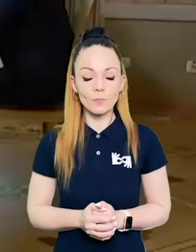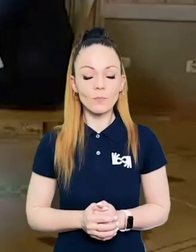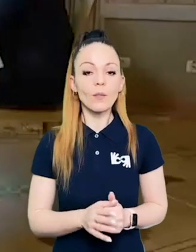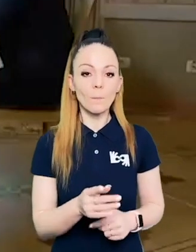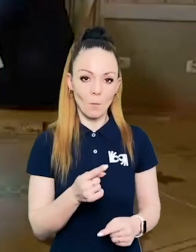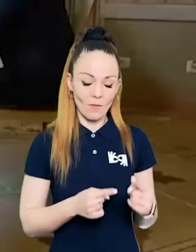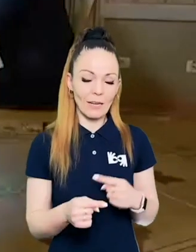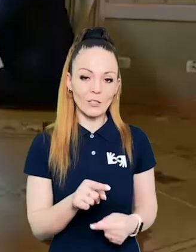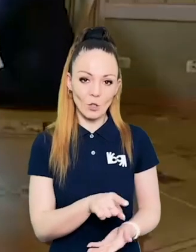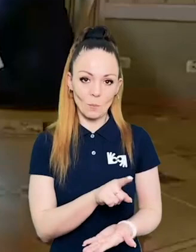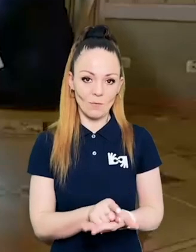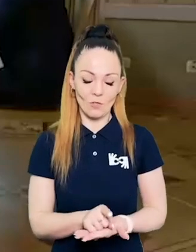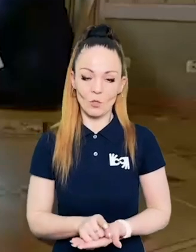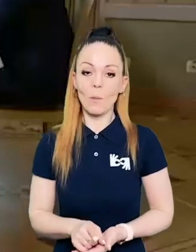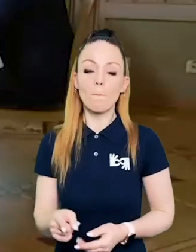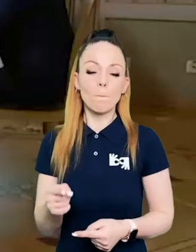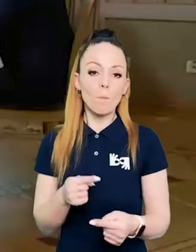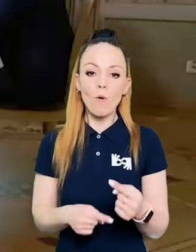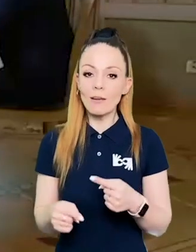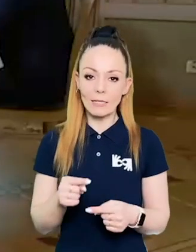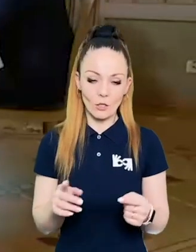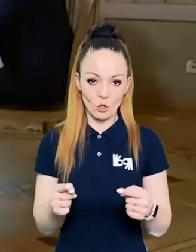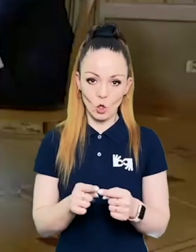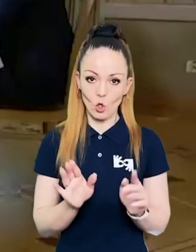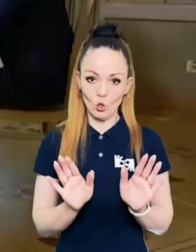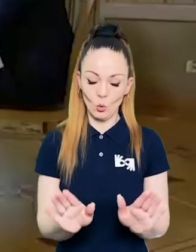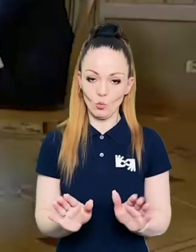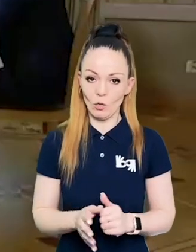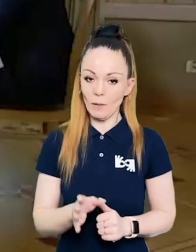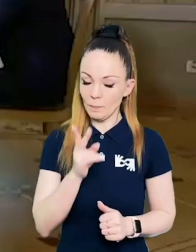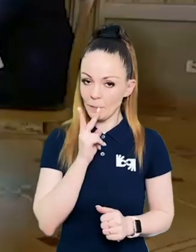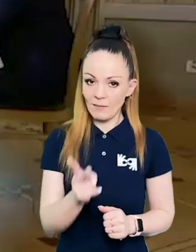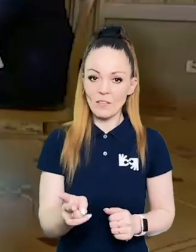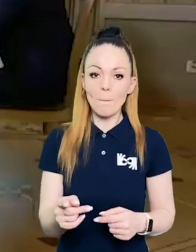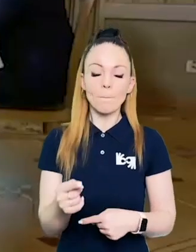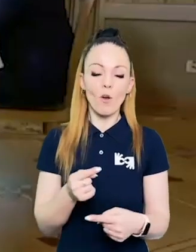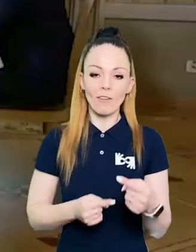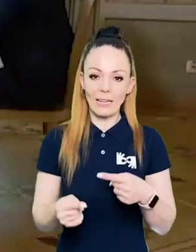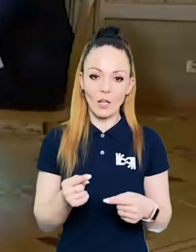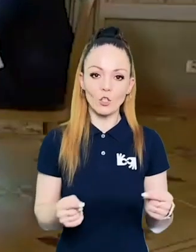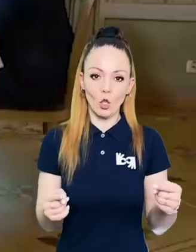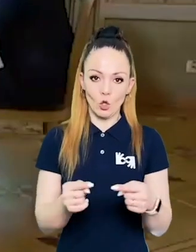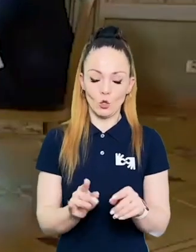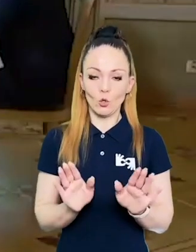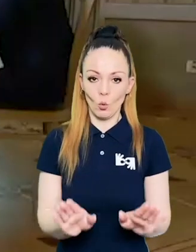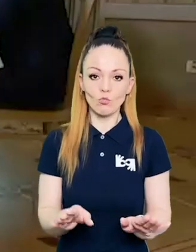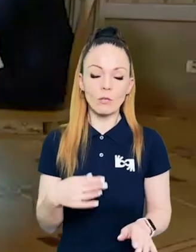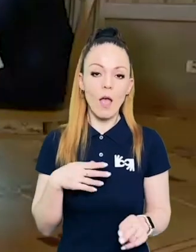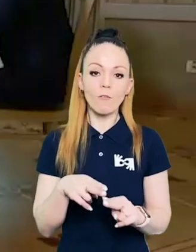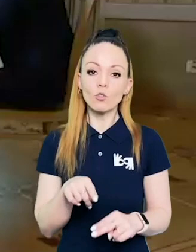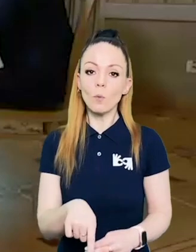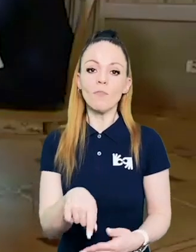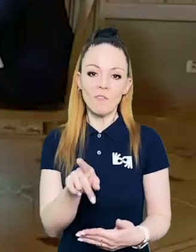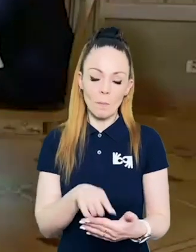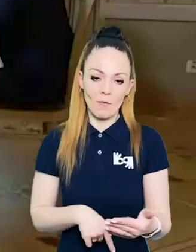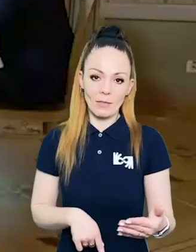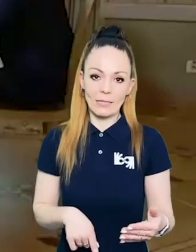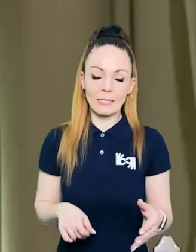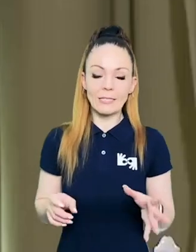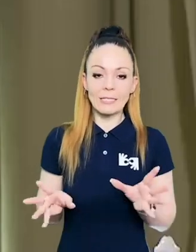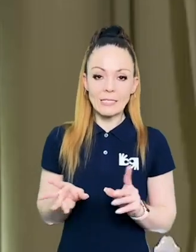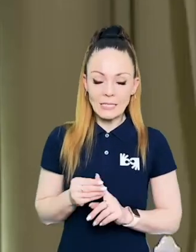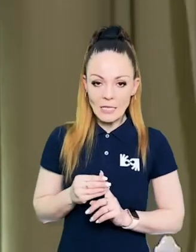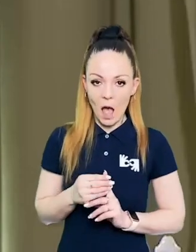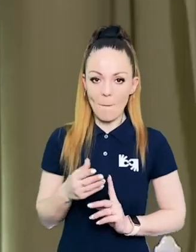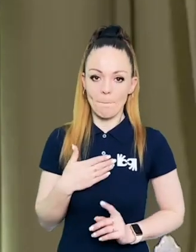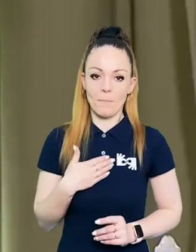знаю. Повернеться обов'язково. Ну, а повернеться точно. Дивіться. Повернеться точно. Я в цьому впевнений.